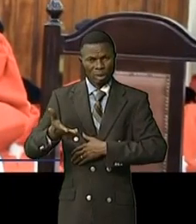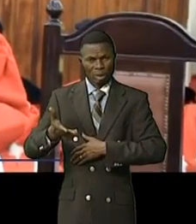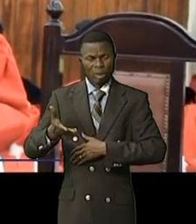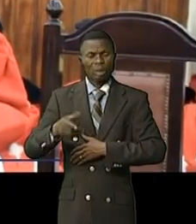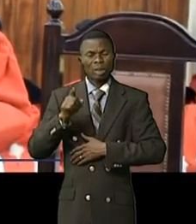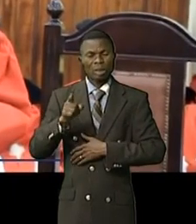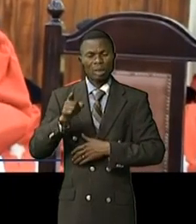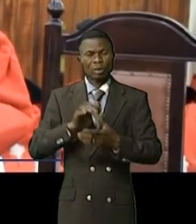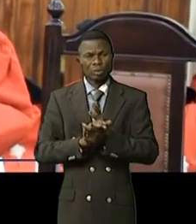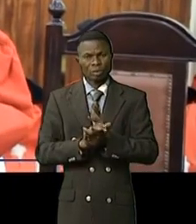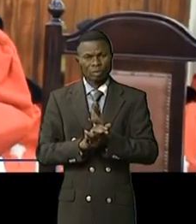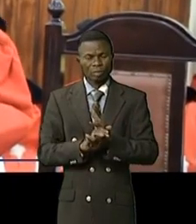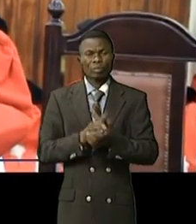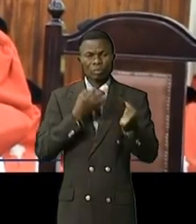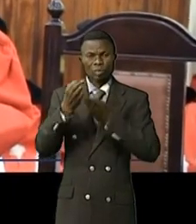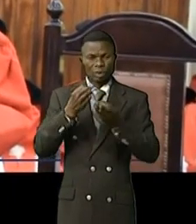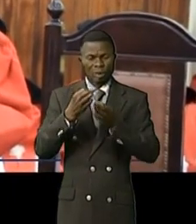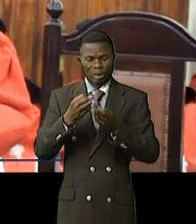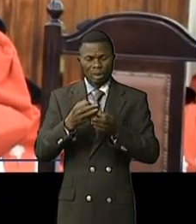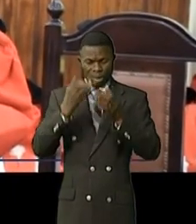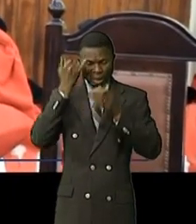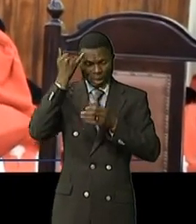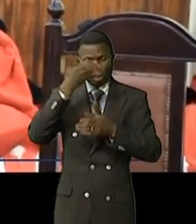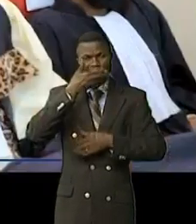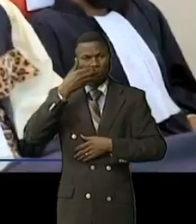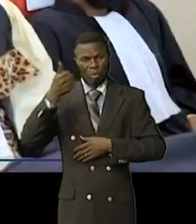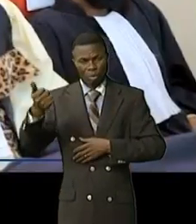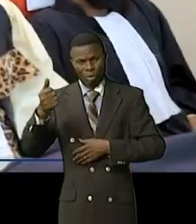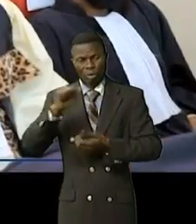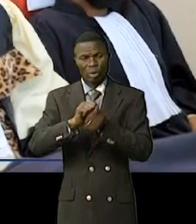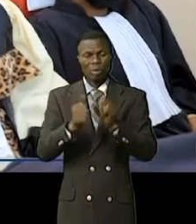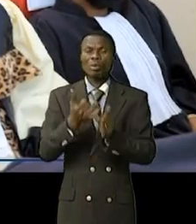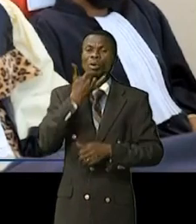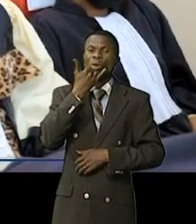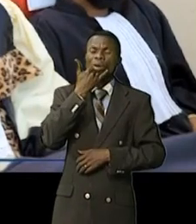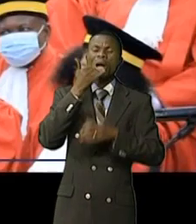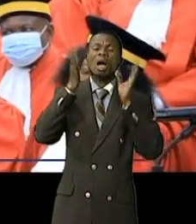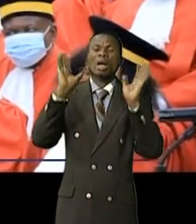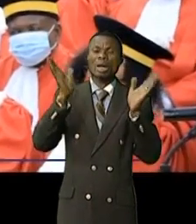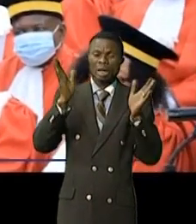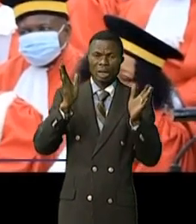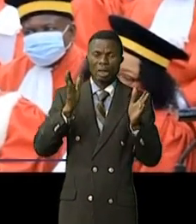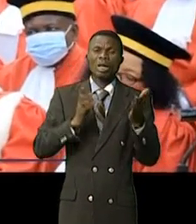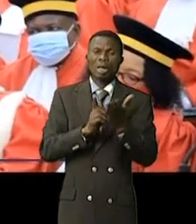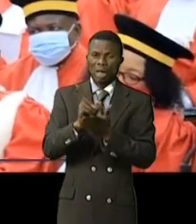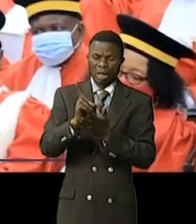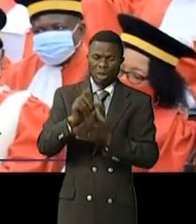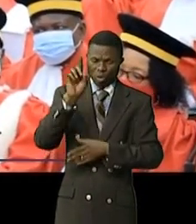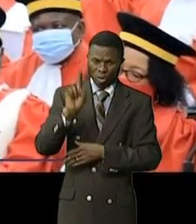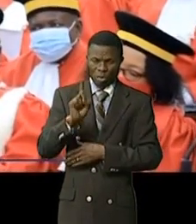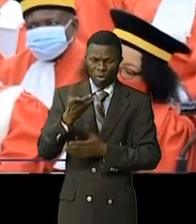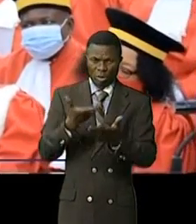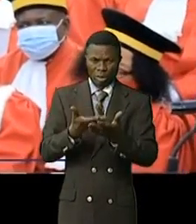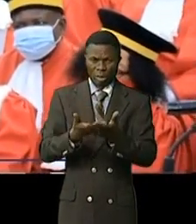Mumba Mukomo intitule sa mercuriale « Répression des infractions flagrantes en droit congolais » et cite ce